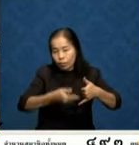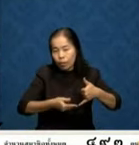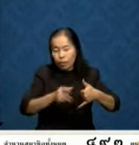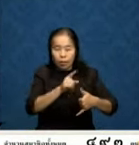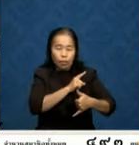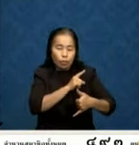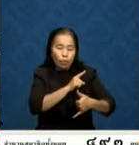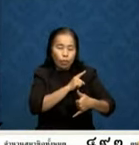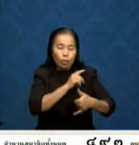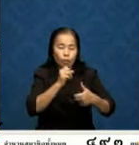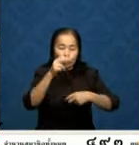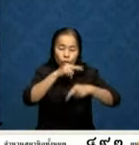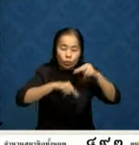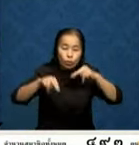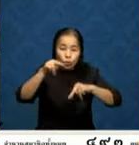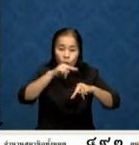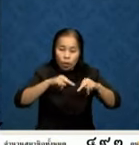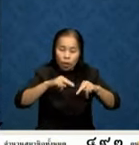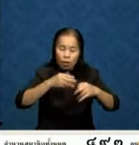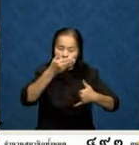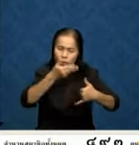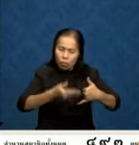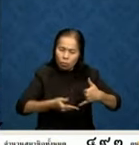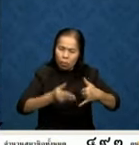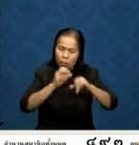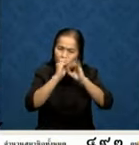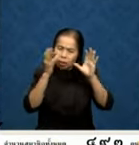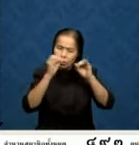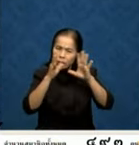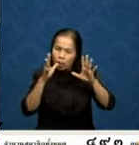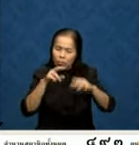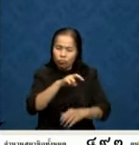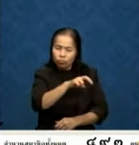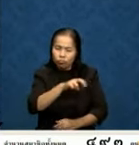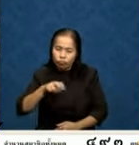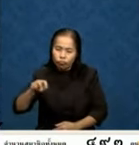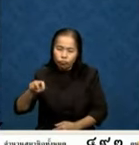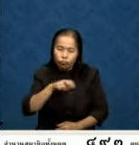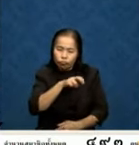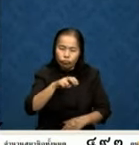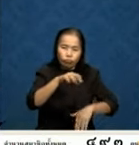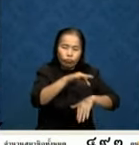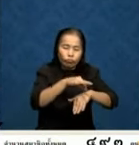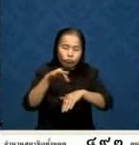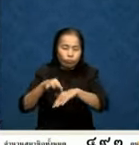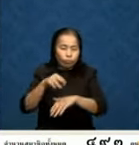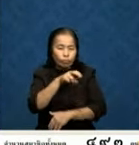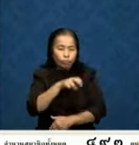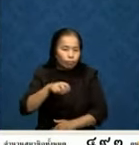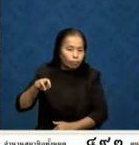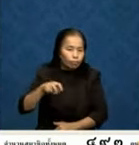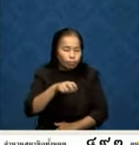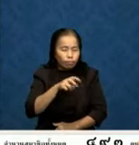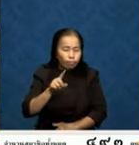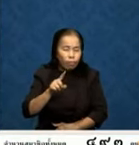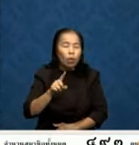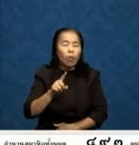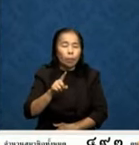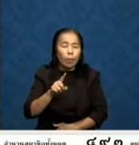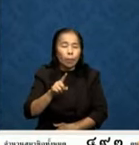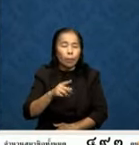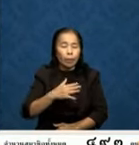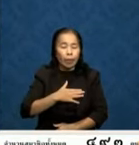านว่ามีความโปร่งใสมีผลประโยชน์ไม่ทับซ้อนเช่นไรนะครับก็ต้องเรียนตามตรงครับว่า